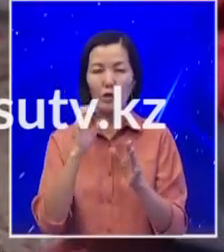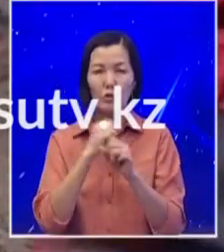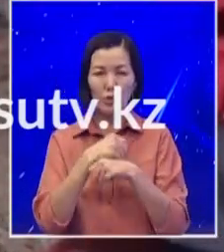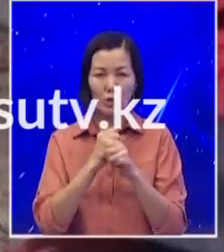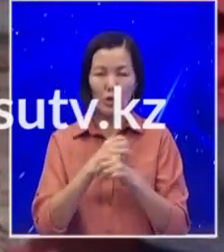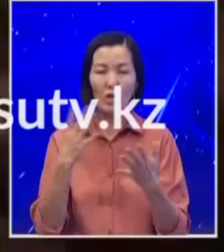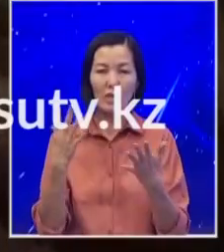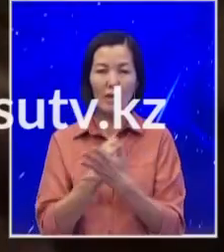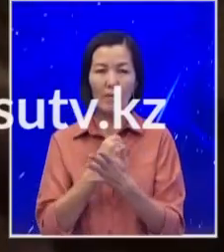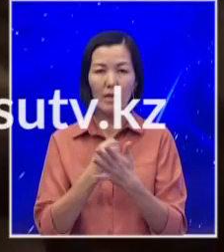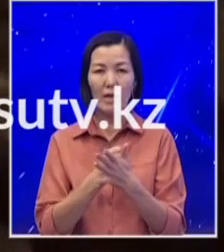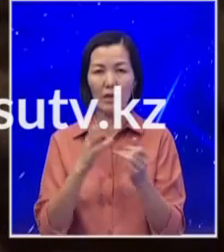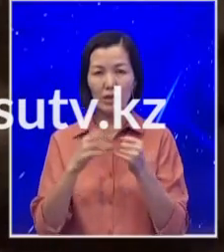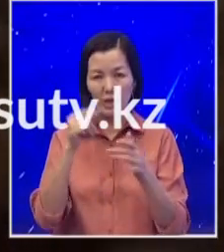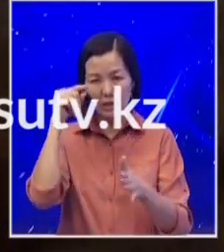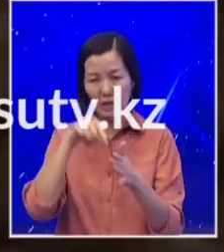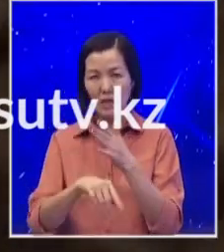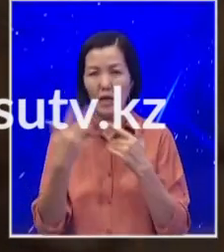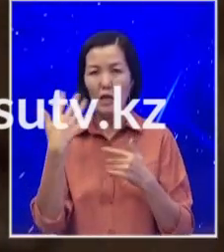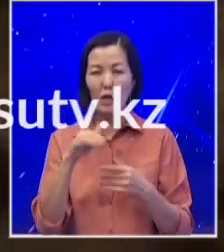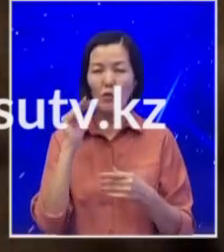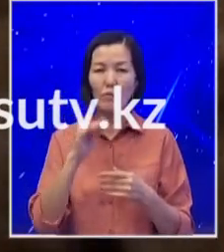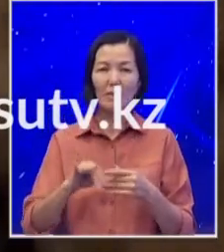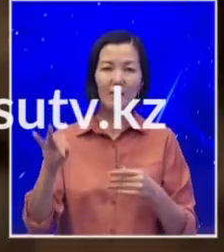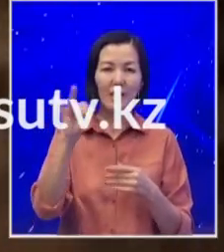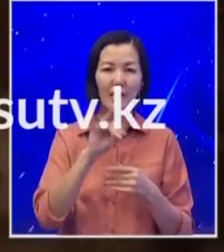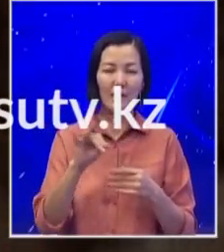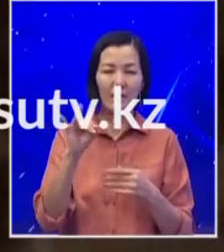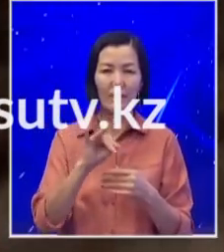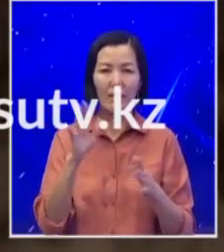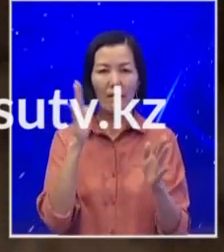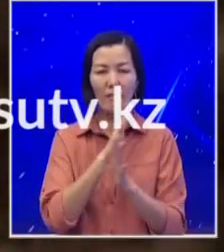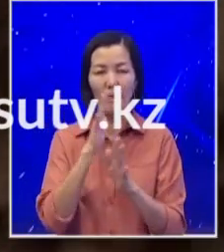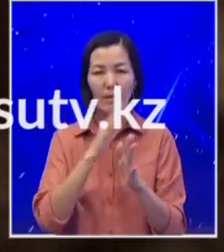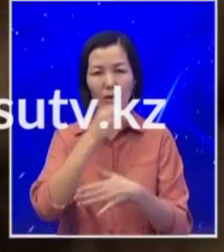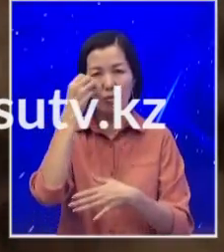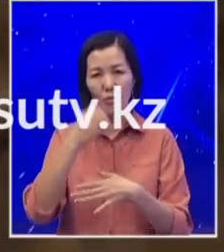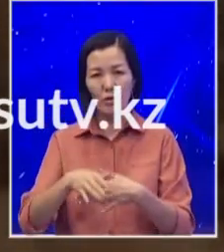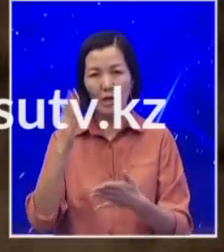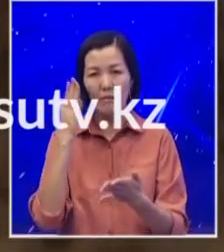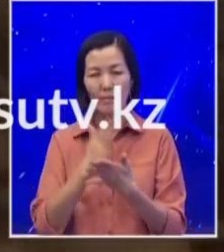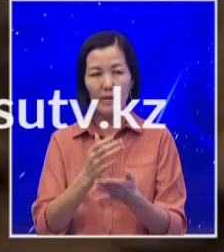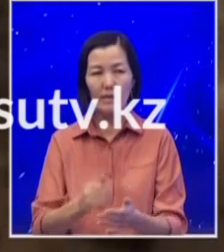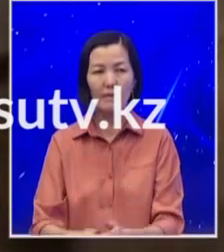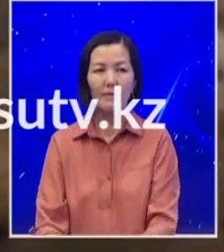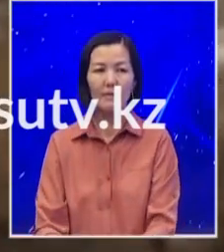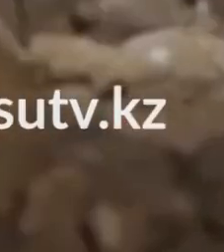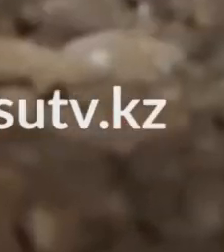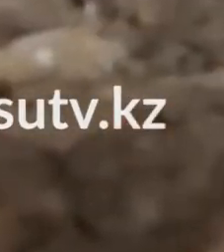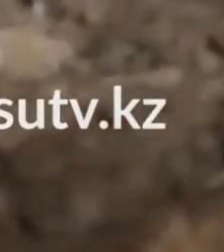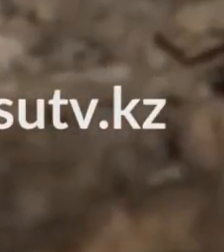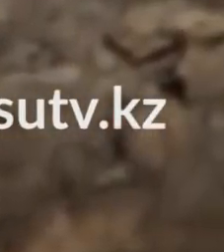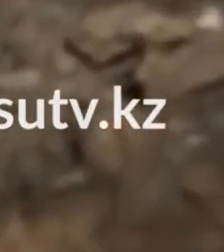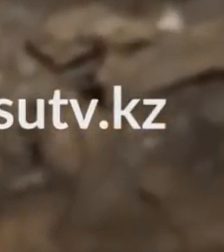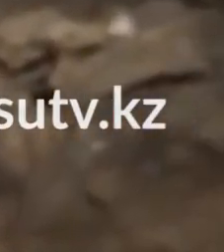кетерлігі, үңгірде 50 мың жылдық тарихы бар, табиғи орта сақталған. Топтаманы ғалымтор ақпараттармен дайындаған Амина